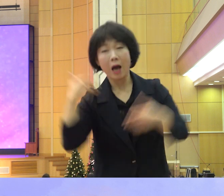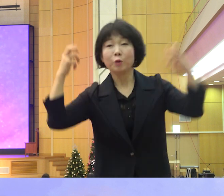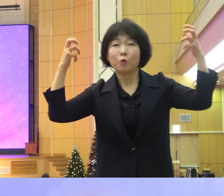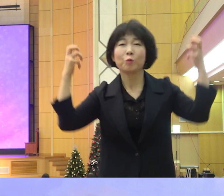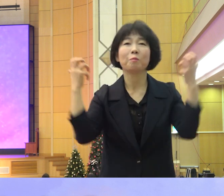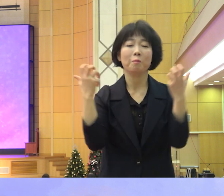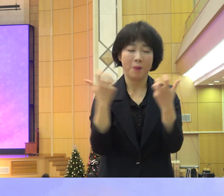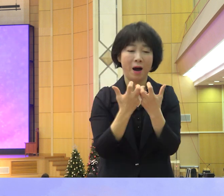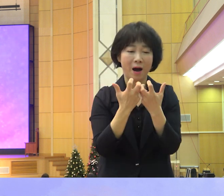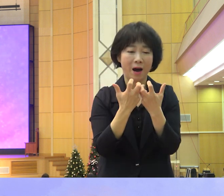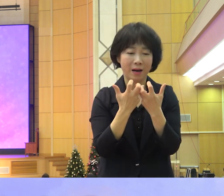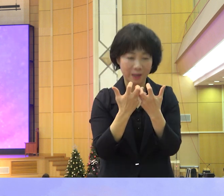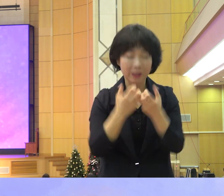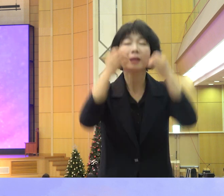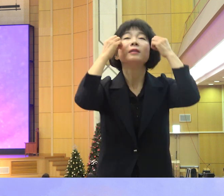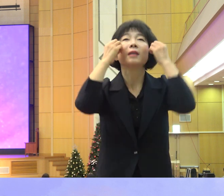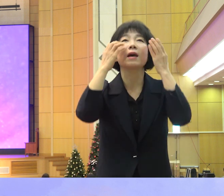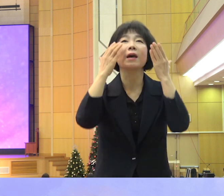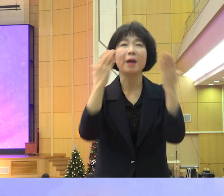가득한